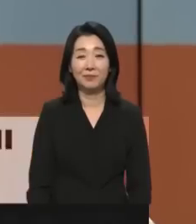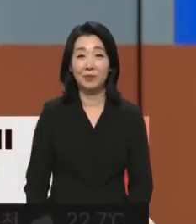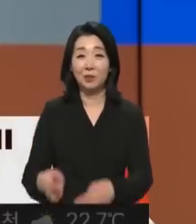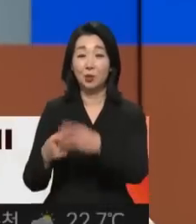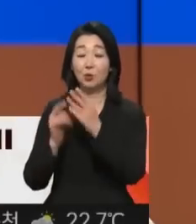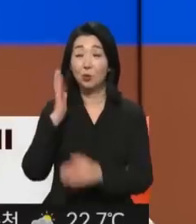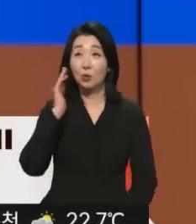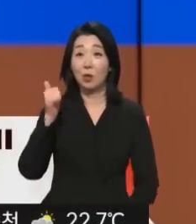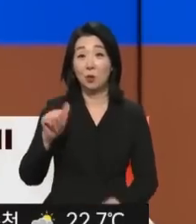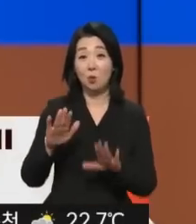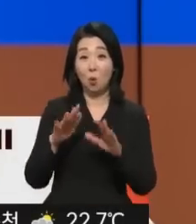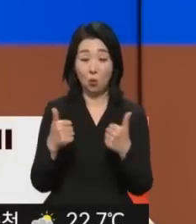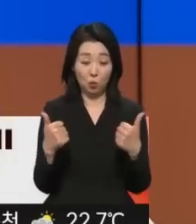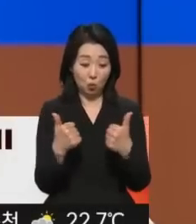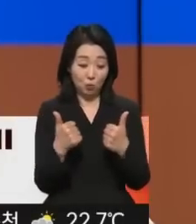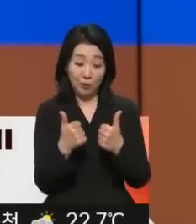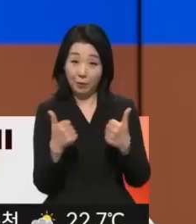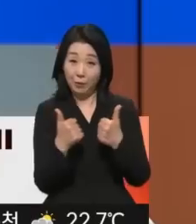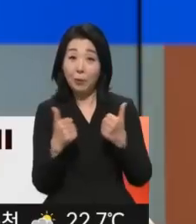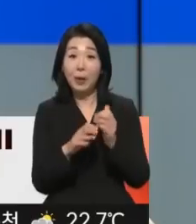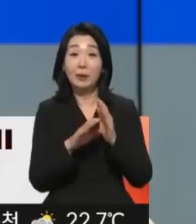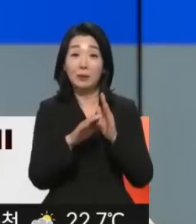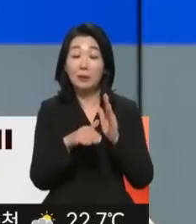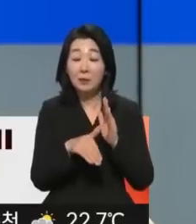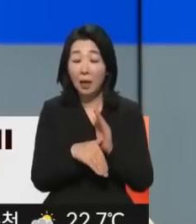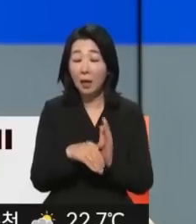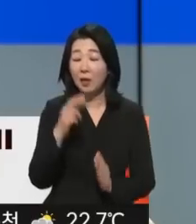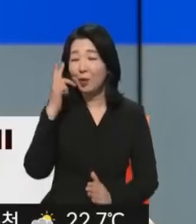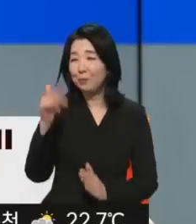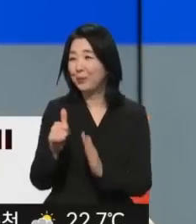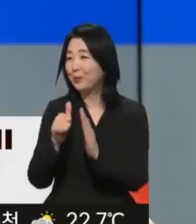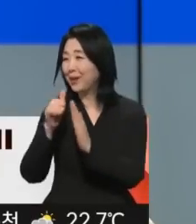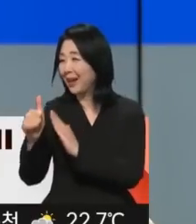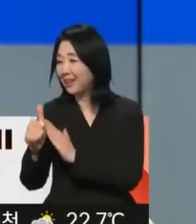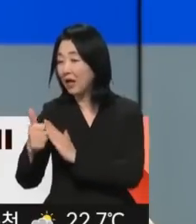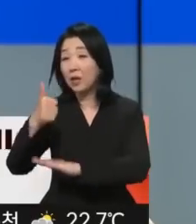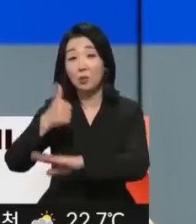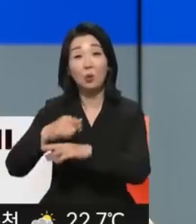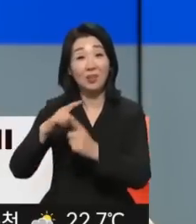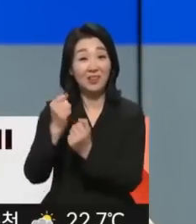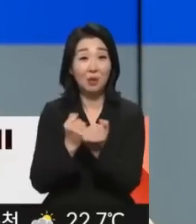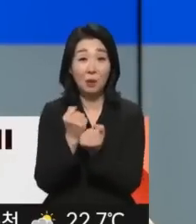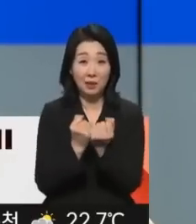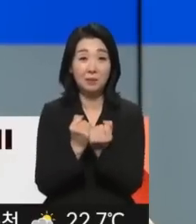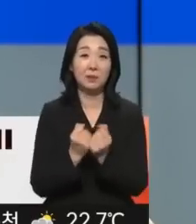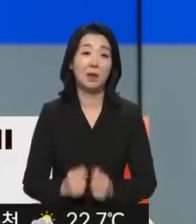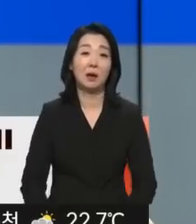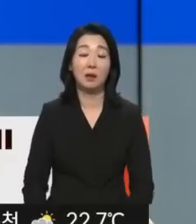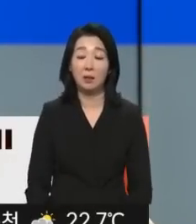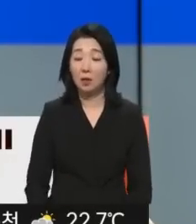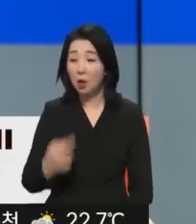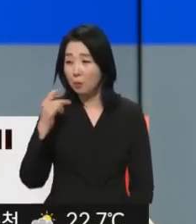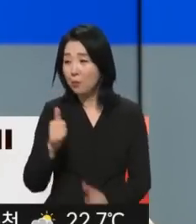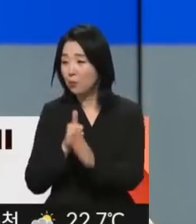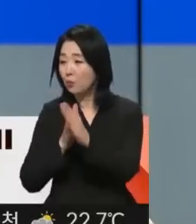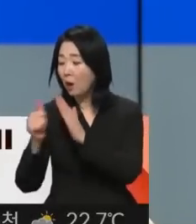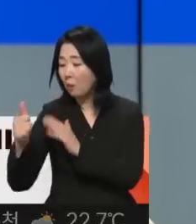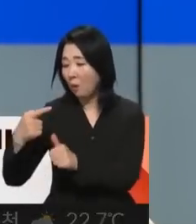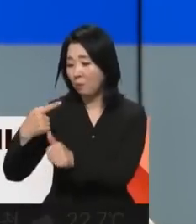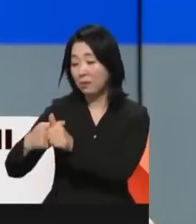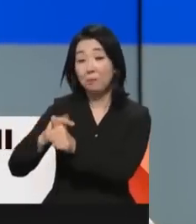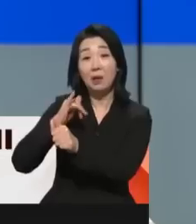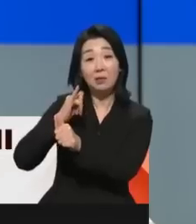네, 윤 대통령이 오늘 국무회의를 주재하면서 방미 성과를 직접 설명했습니다. 방미 국면에서 제기된 비판을 의식한